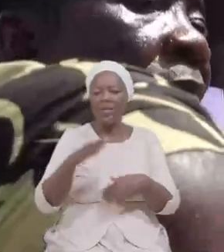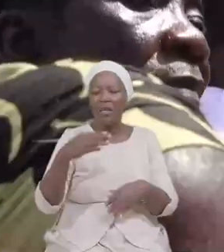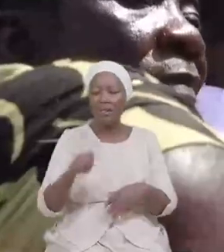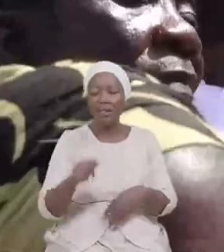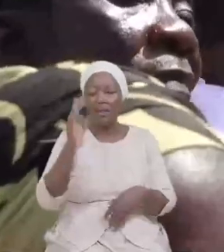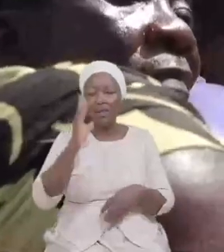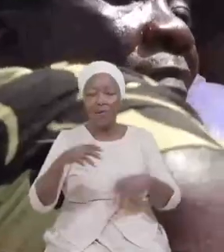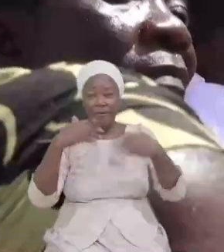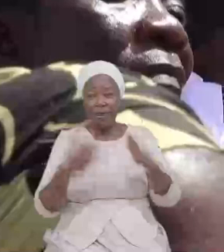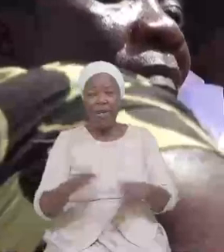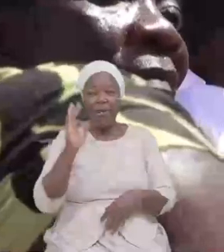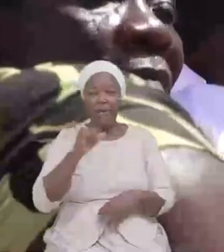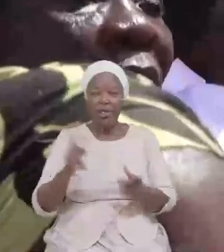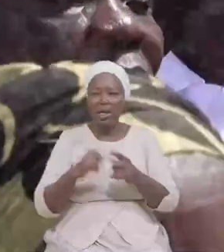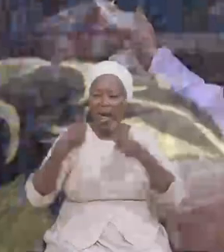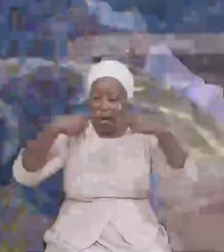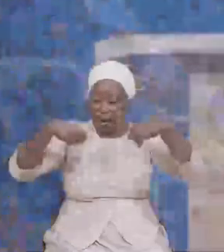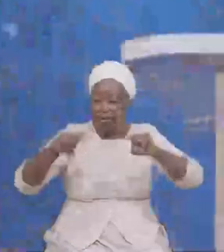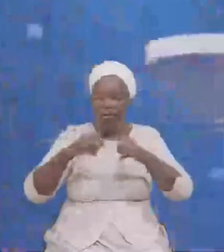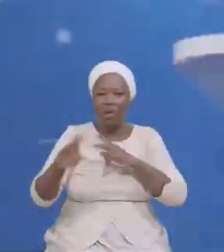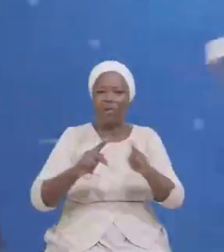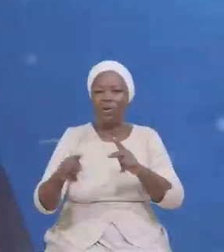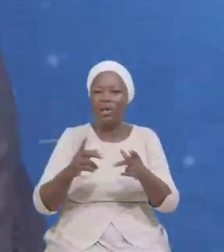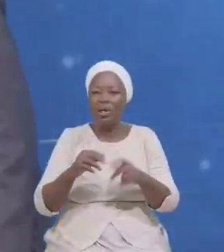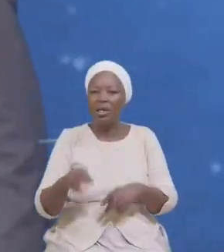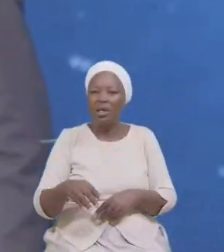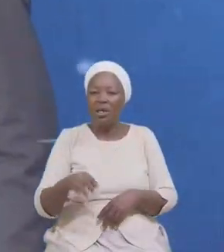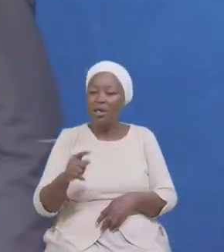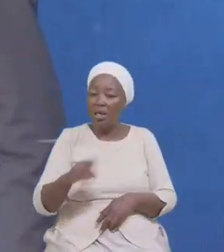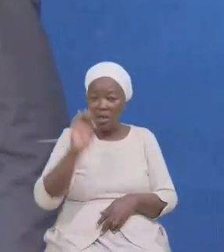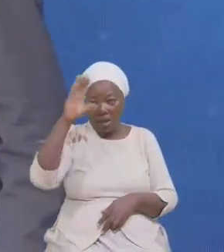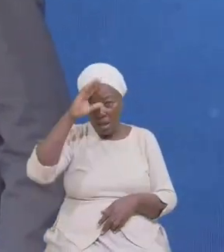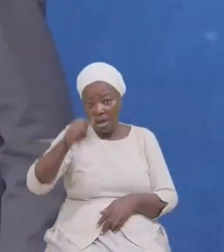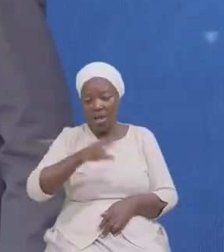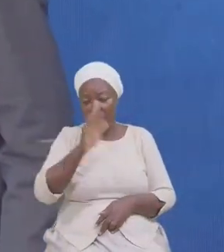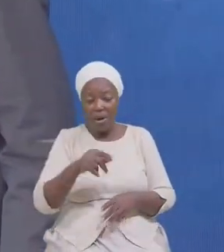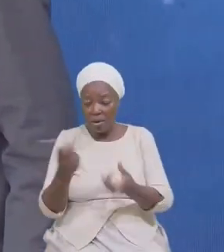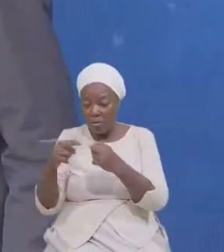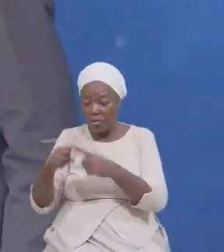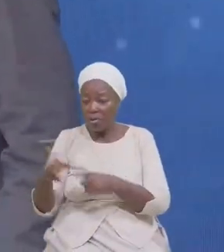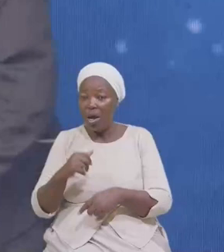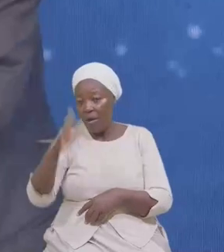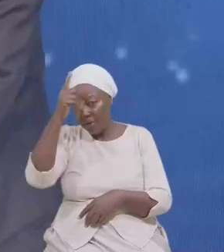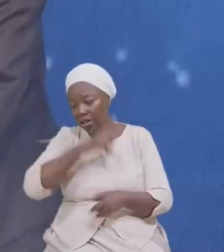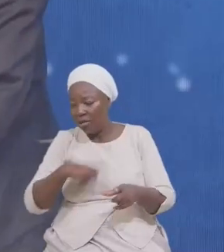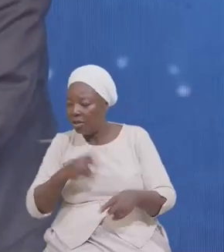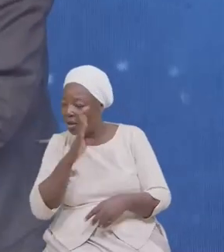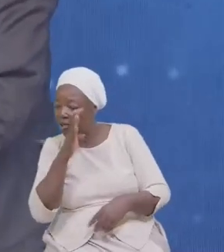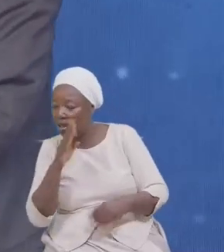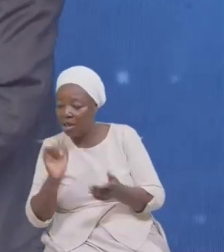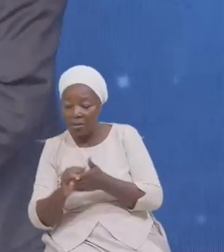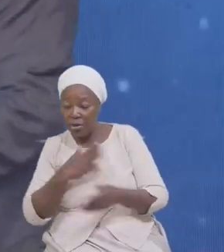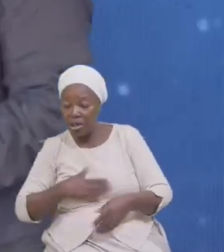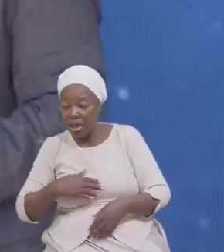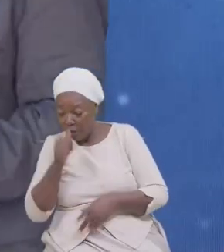fini de prêcher, il a annoncé à la foule, il ne m'a pas chuchoté quelque chose. Je vais t'appeler pour venir prier pour les gens. Est-ce que tu es prêt?